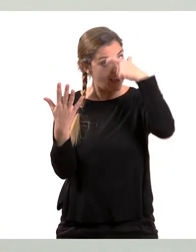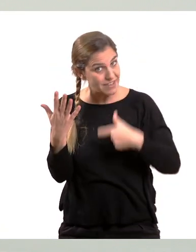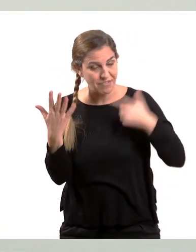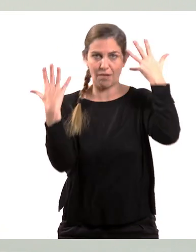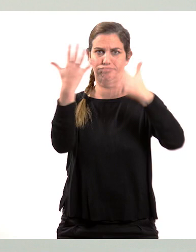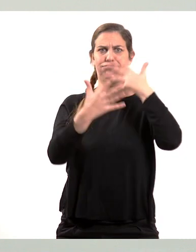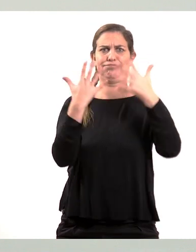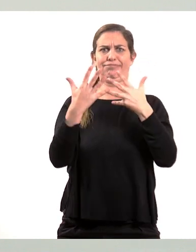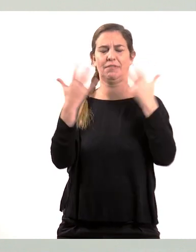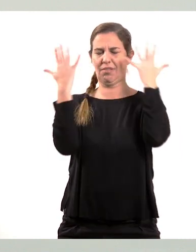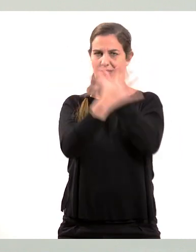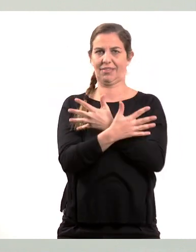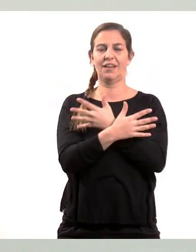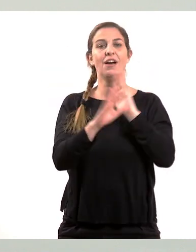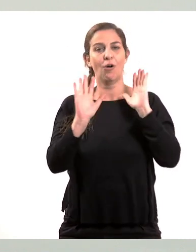μπερδεύτηκα. Άρα,